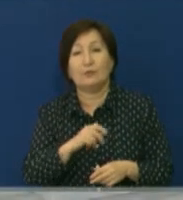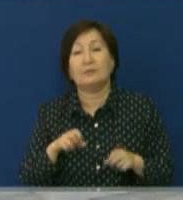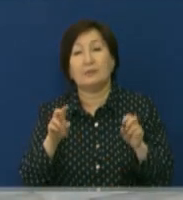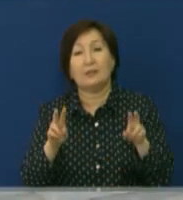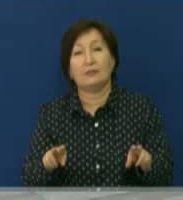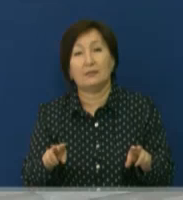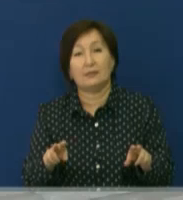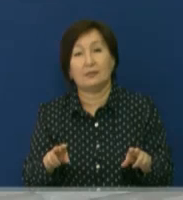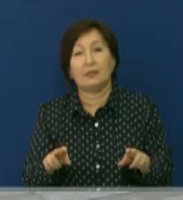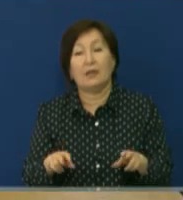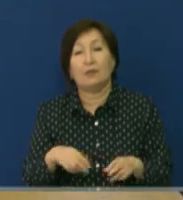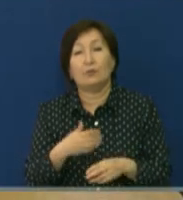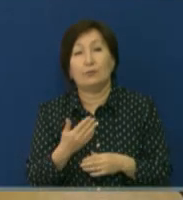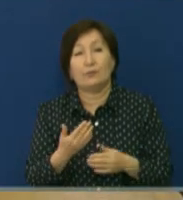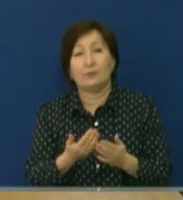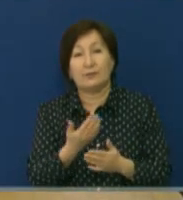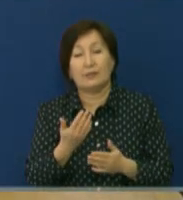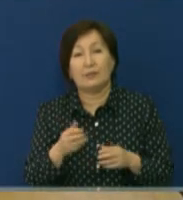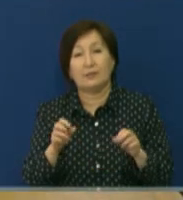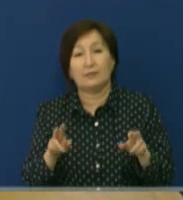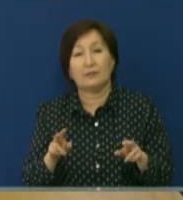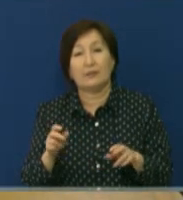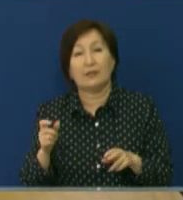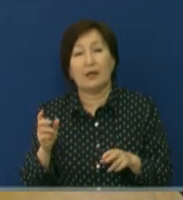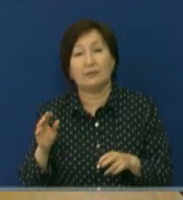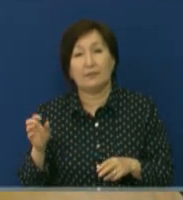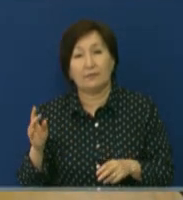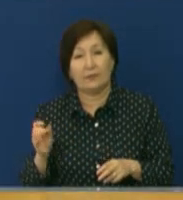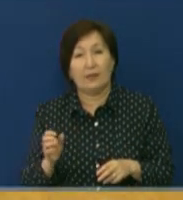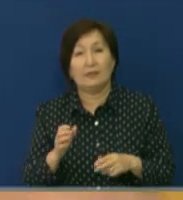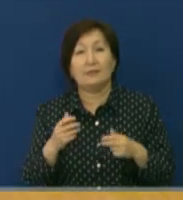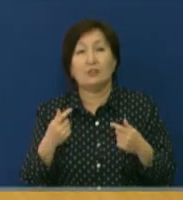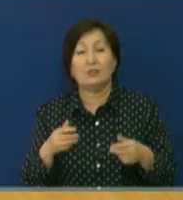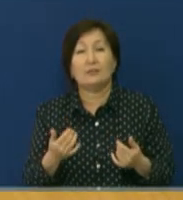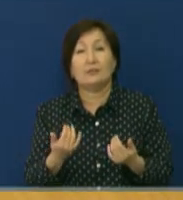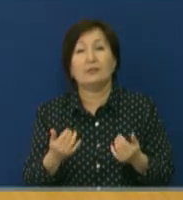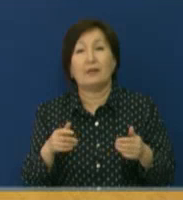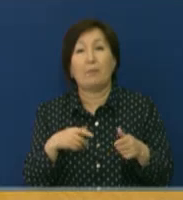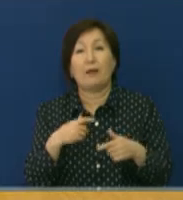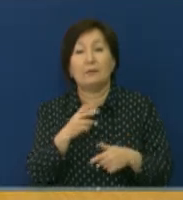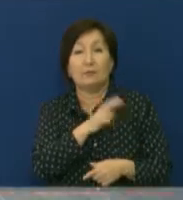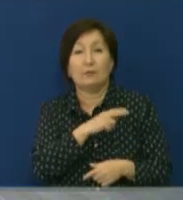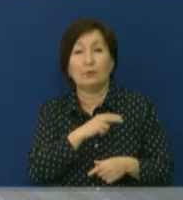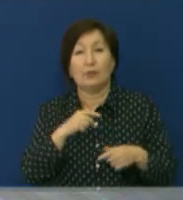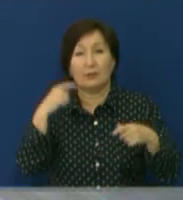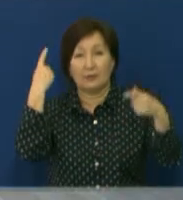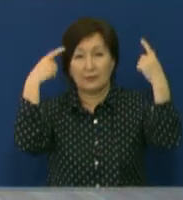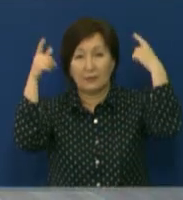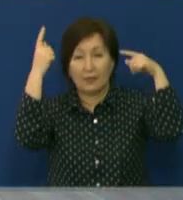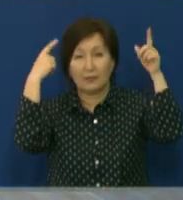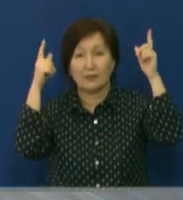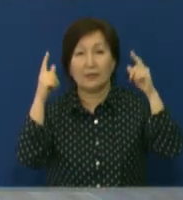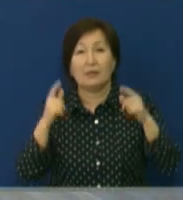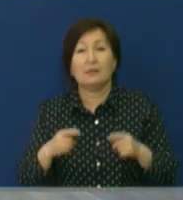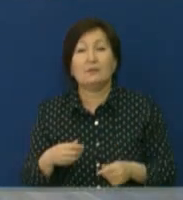высоко квалифицированных кадров в ходе чемпионата участники разрабатывать дизайн а в зависимости от поставленной задачи осуществляющие